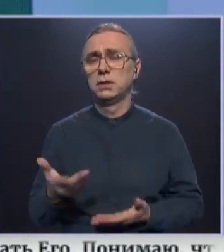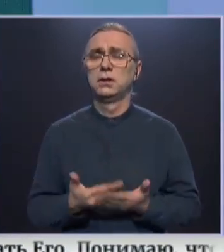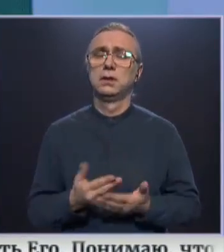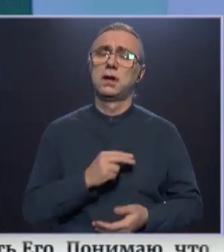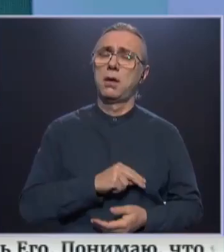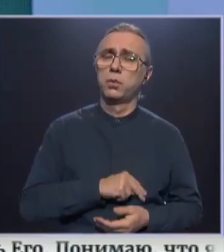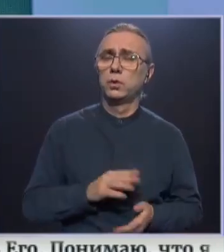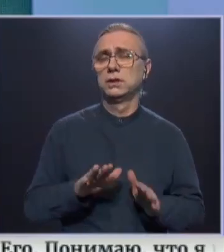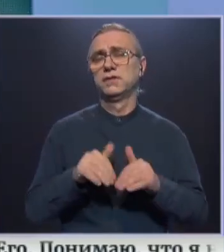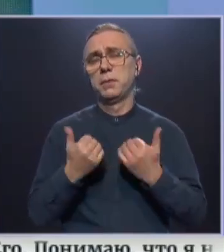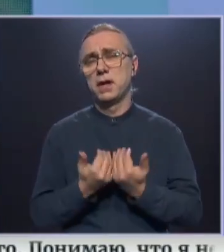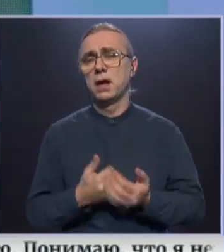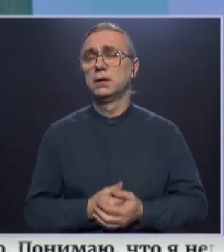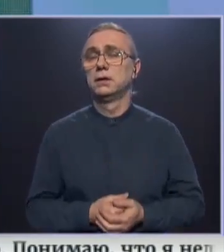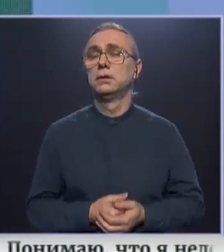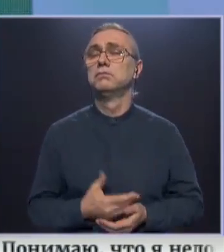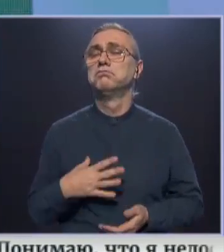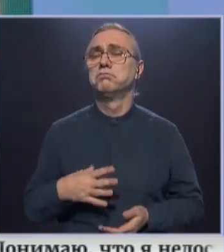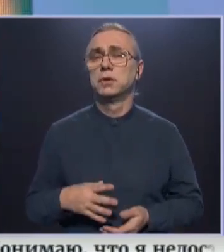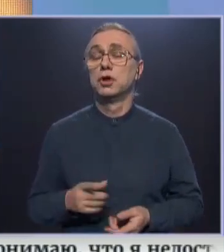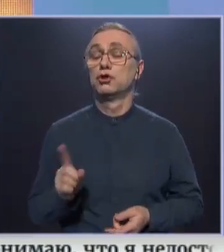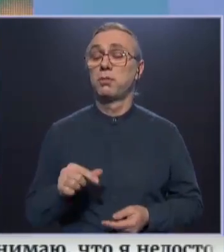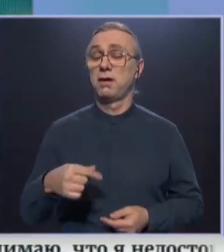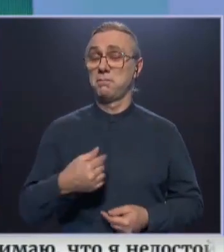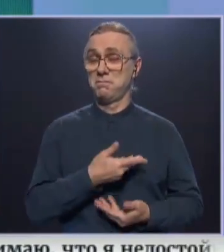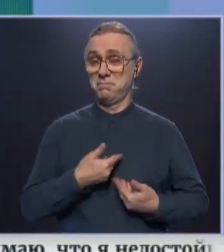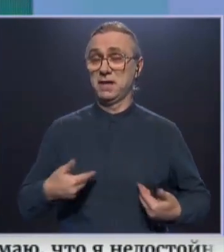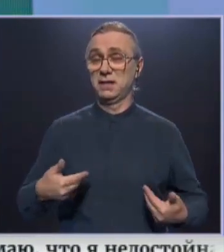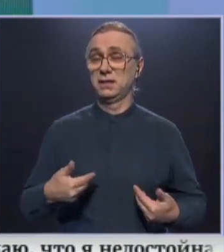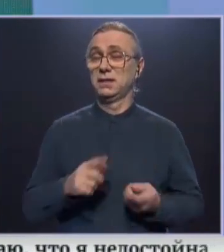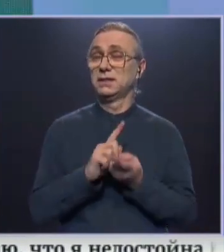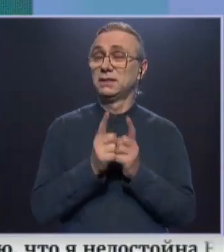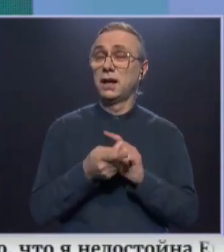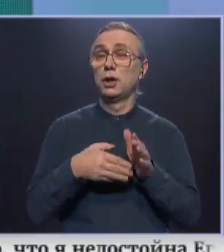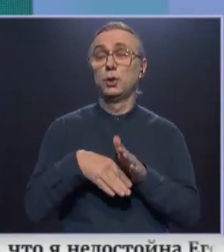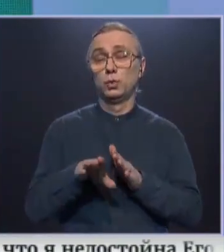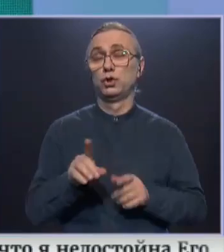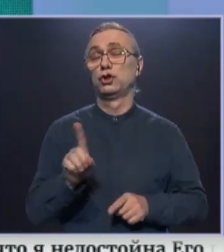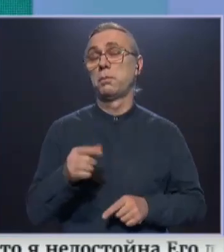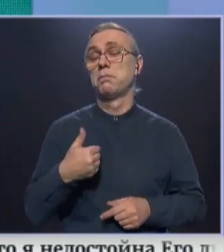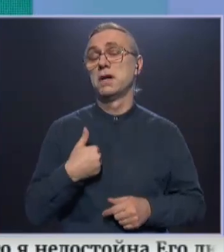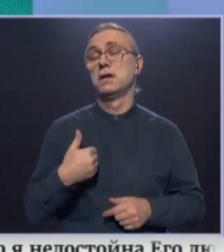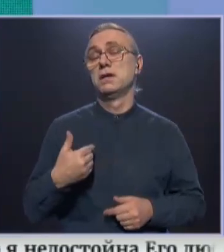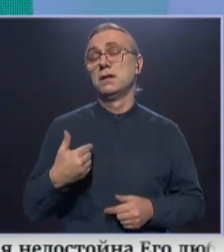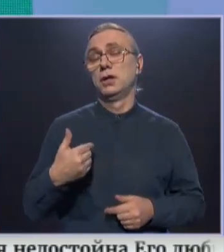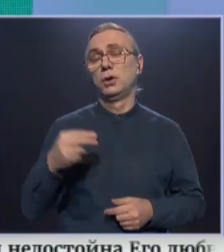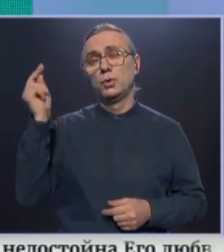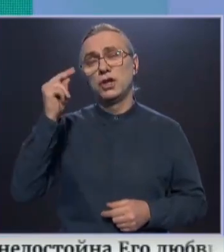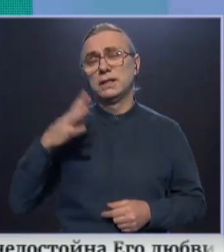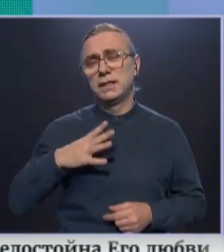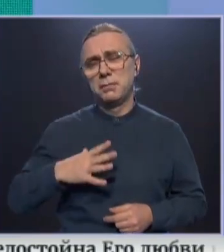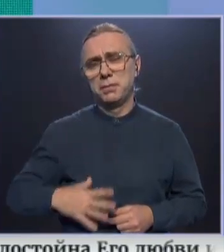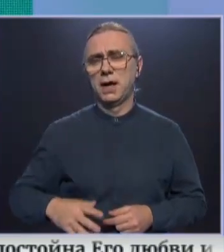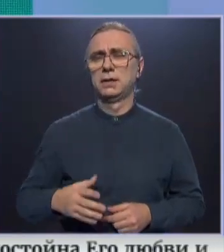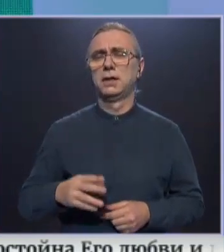семье, для того, чтобы мы стали лучше, для того, чтобы мы научились терпеть, стали мудрее,